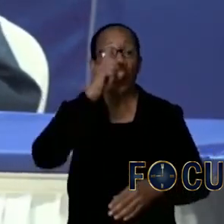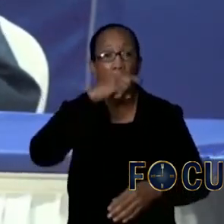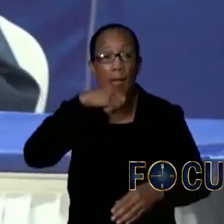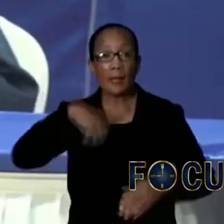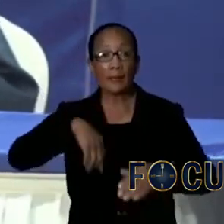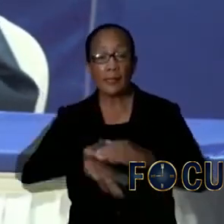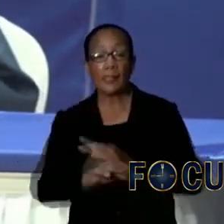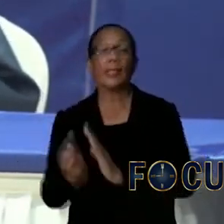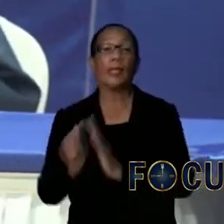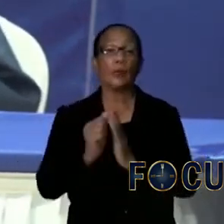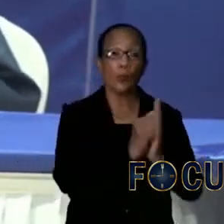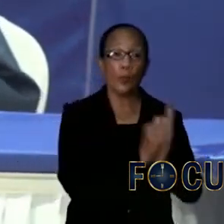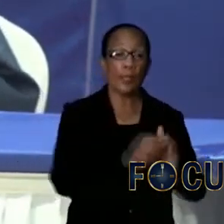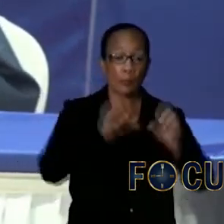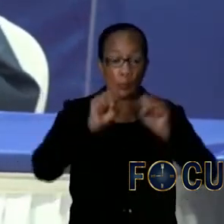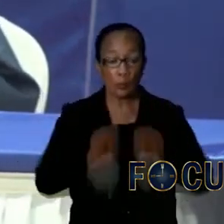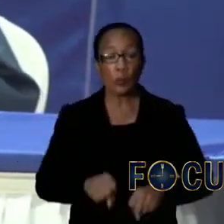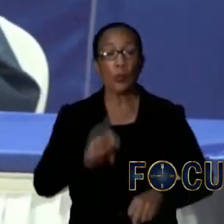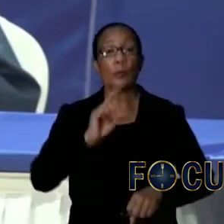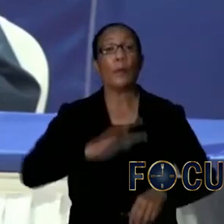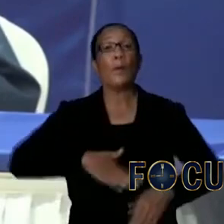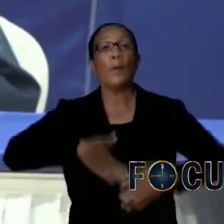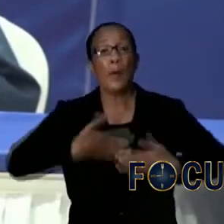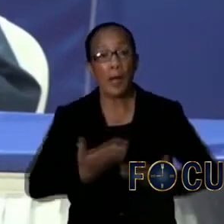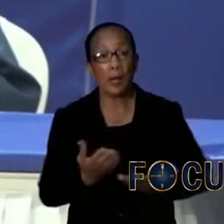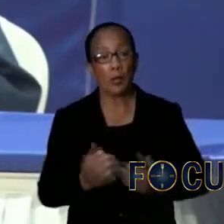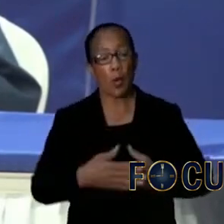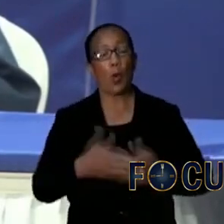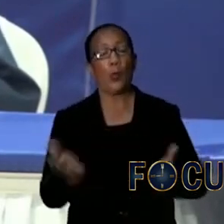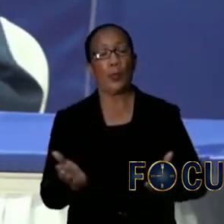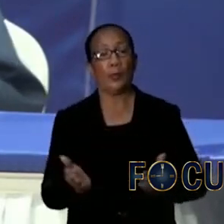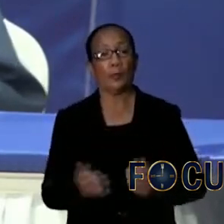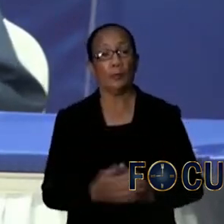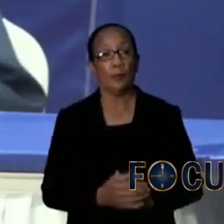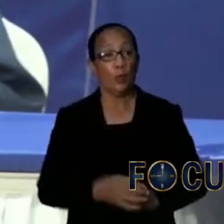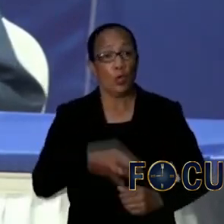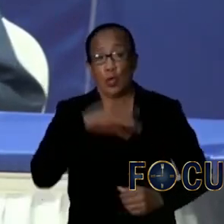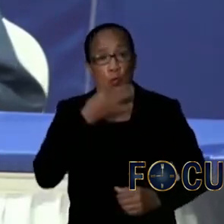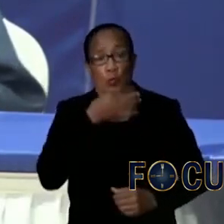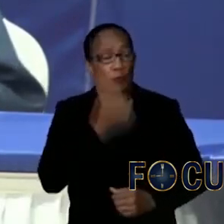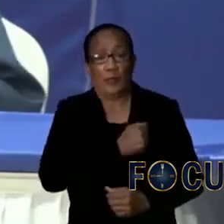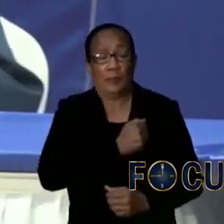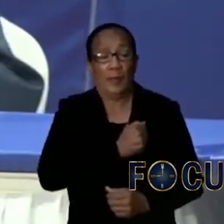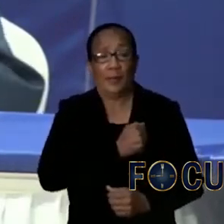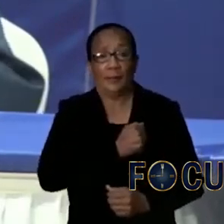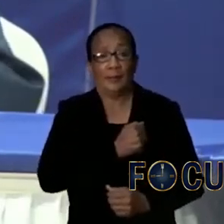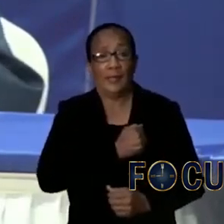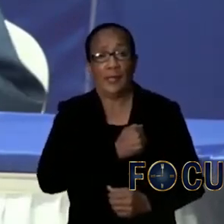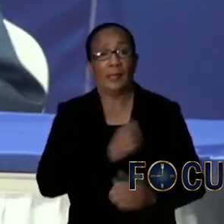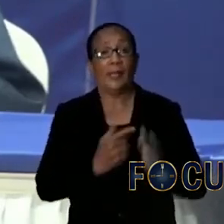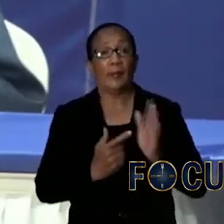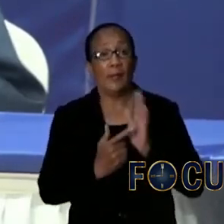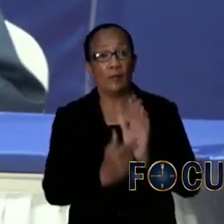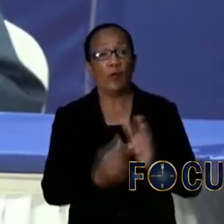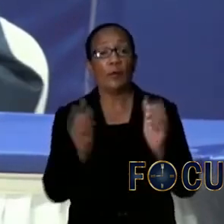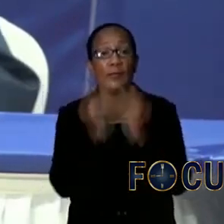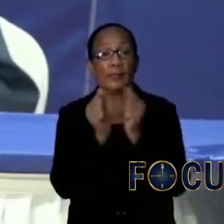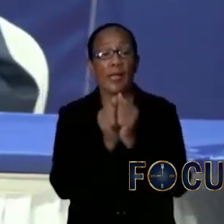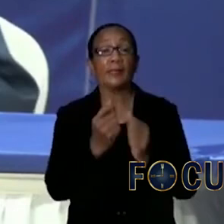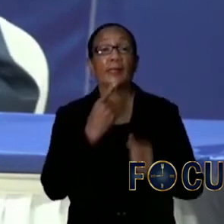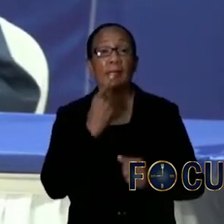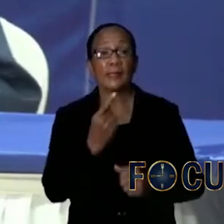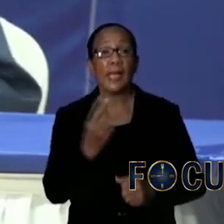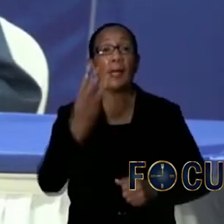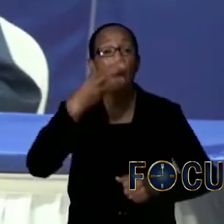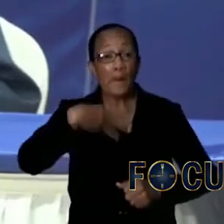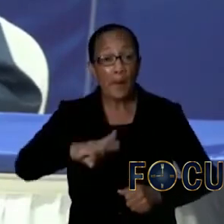weekend besloten wordt dat ze open mogen. Dus men hoeft niet bang te zijn dat we bijvoorbeeld zaterdag zeggen dat we